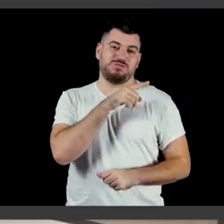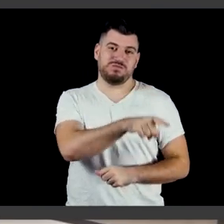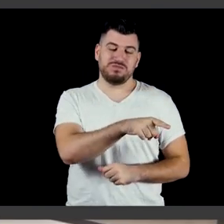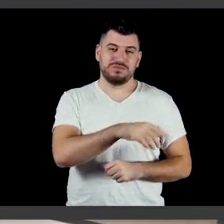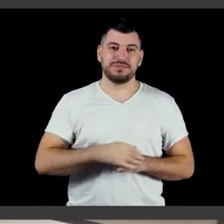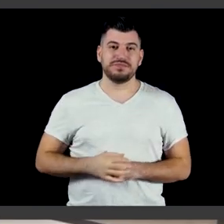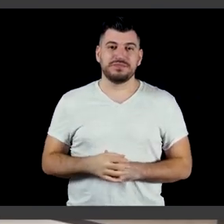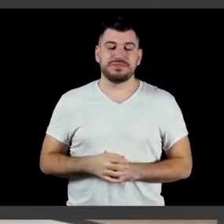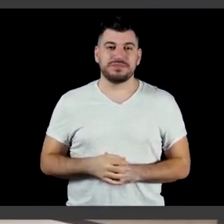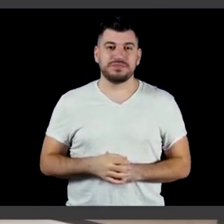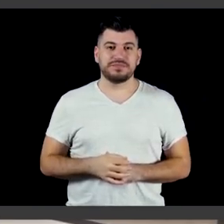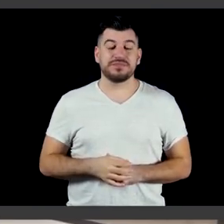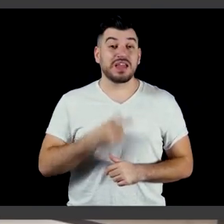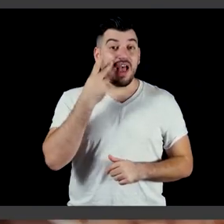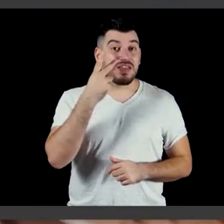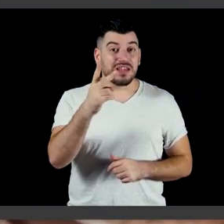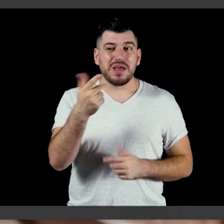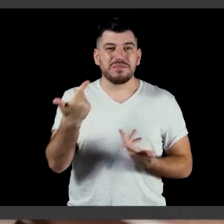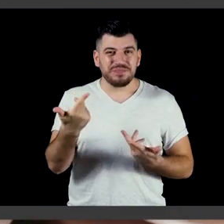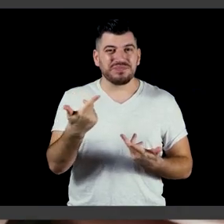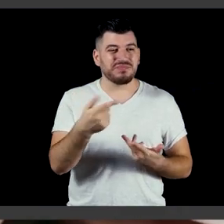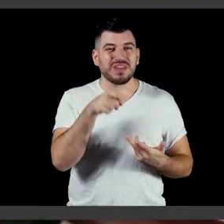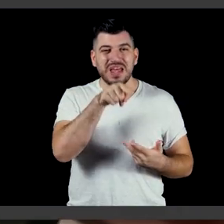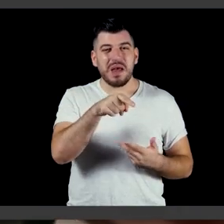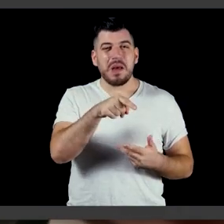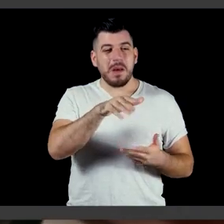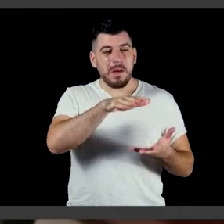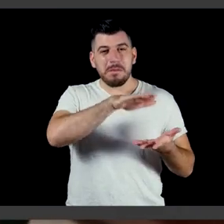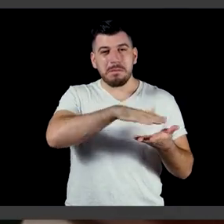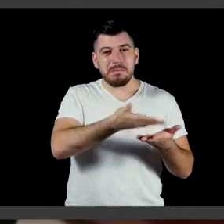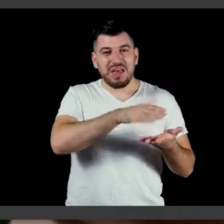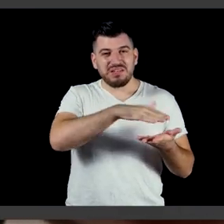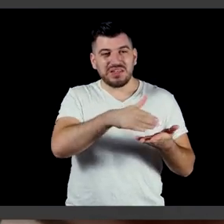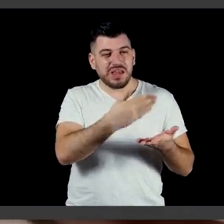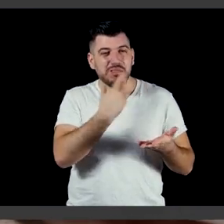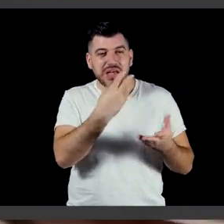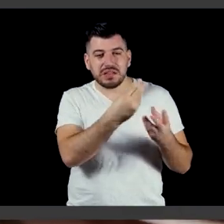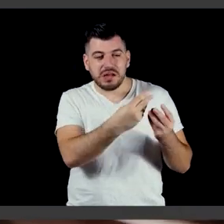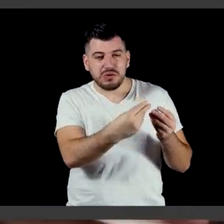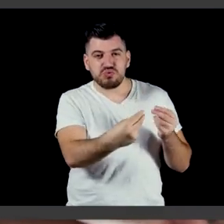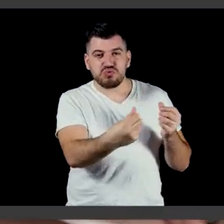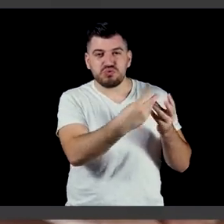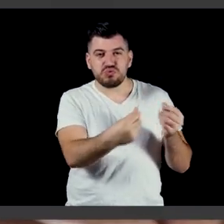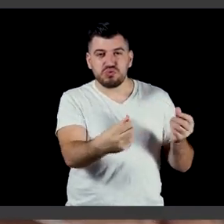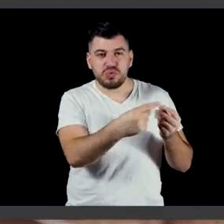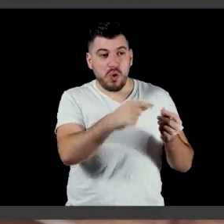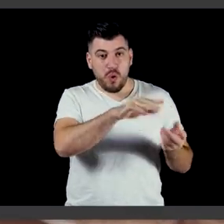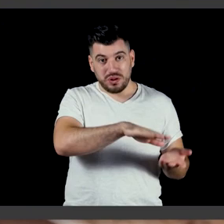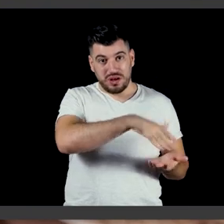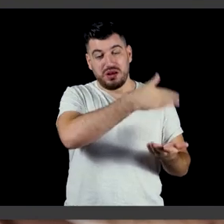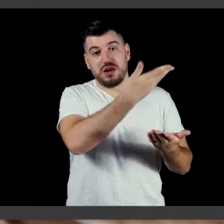Αυτό ήταν. Αυτό που θέλω να δείτε είναι εδώ πέρα όλη αυτή την καραμέλα που έχει φτιάξει το μπιφτέκι από μόνο